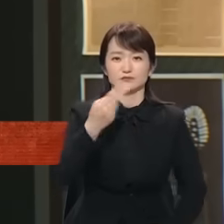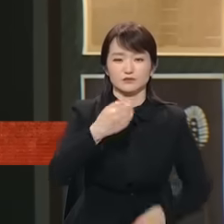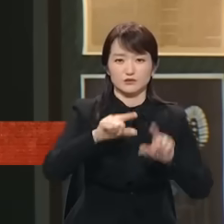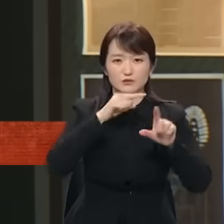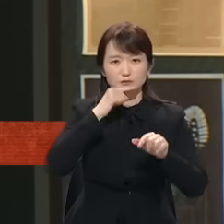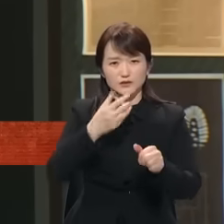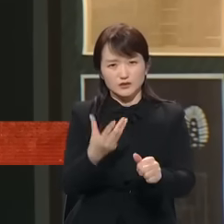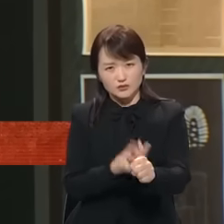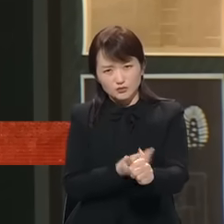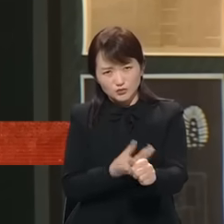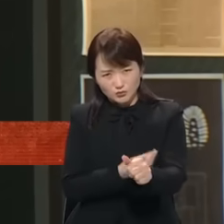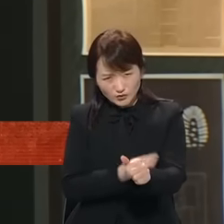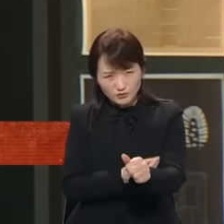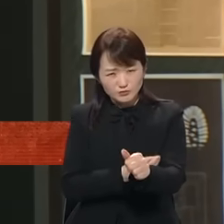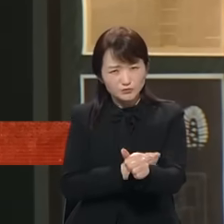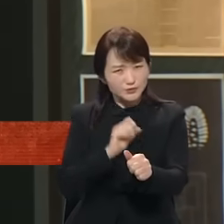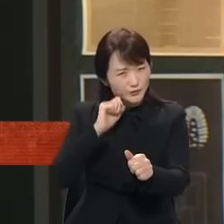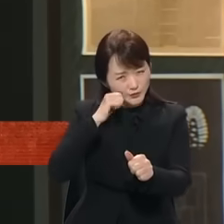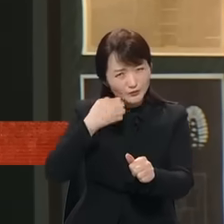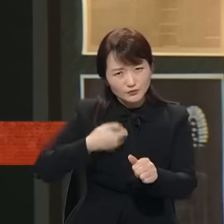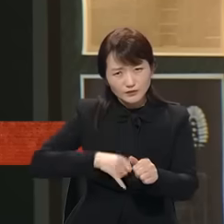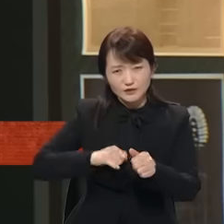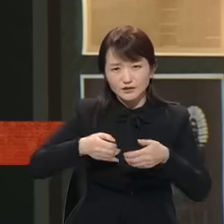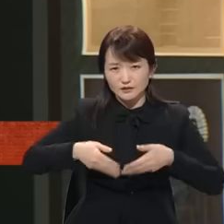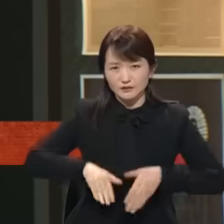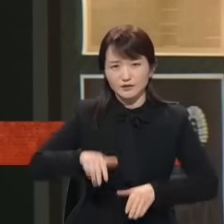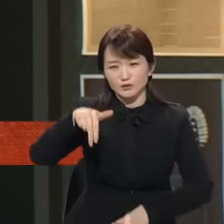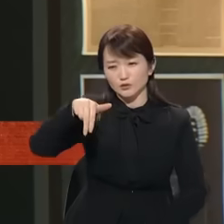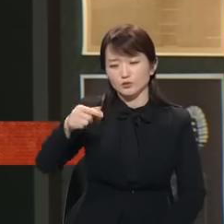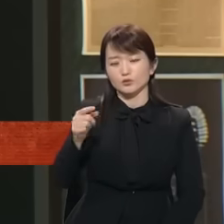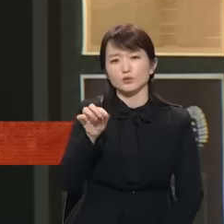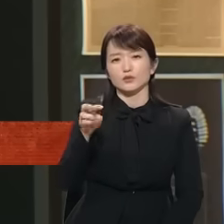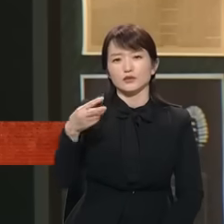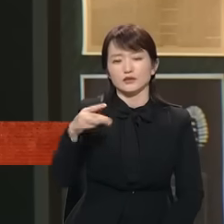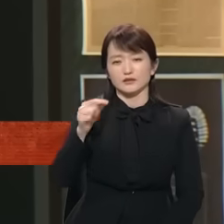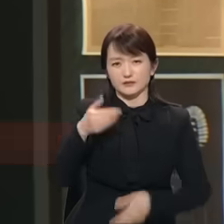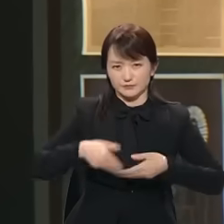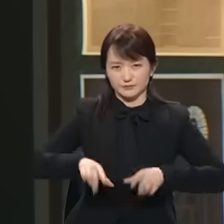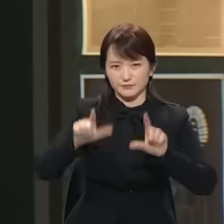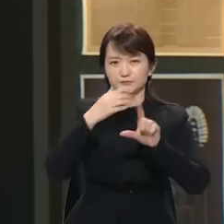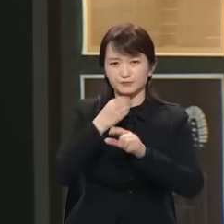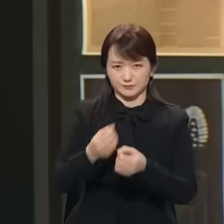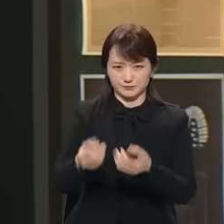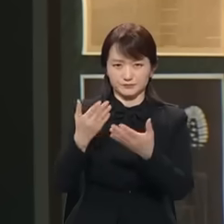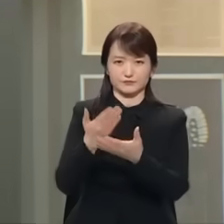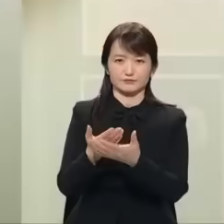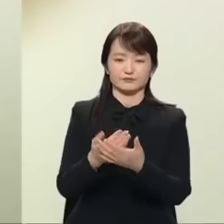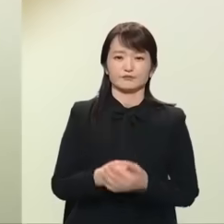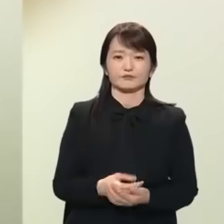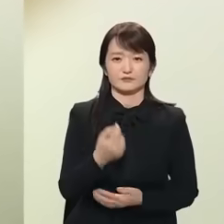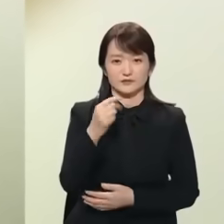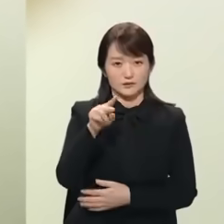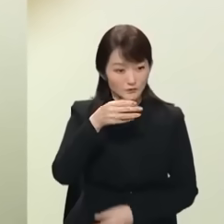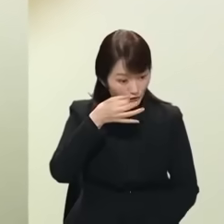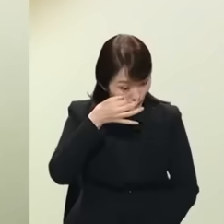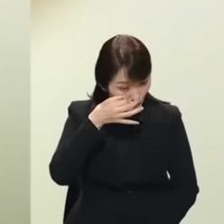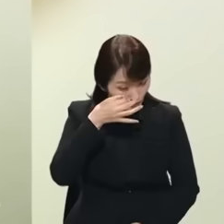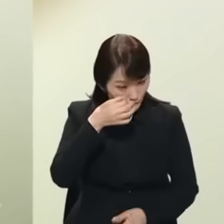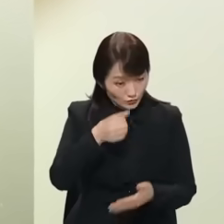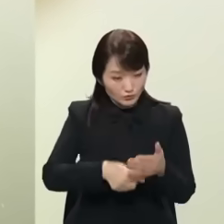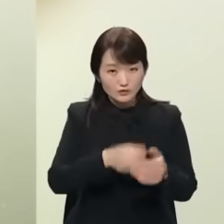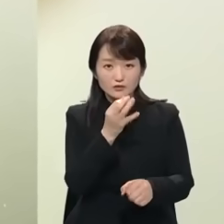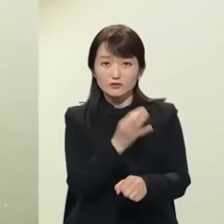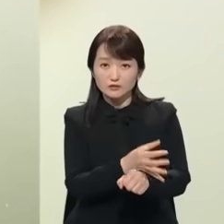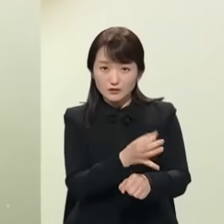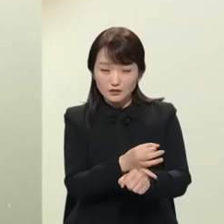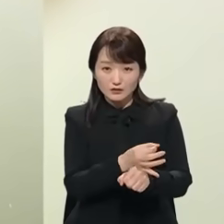받아가면서 어렵게 얻은 딸 조 예령이 생일 축하해 주세요 하신 정구인 님 아 홈쇼핑에서 뼈 없는 도가이 탕을